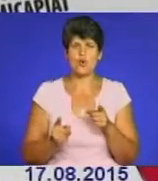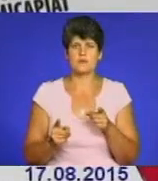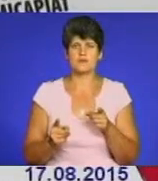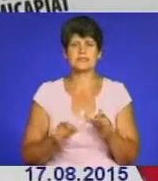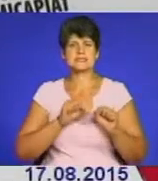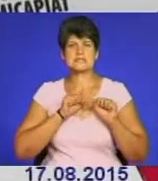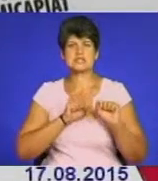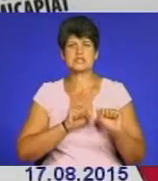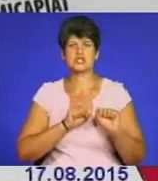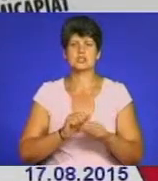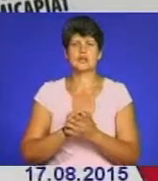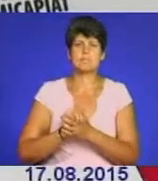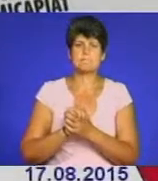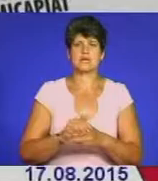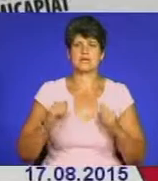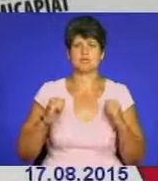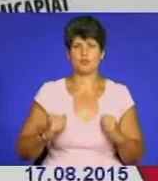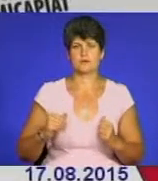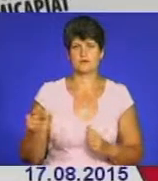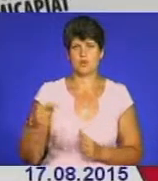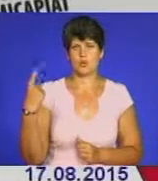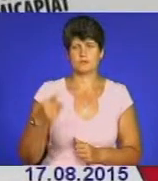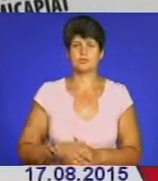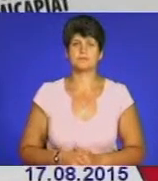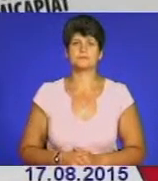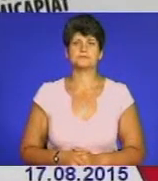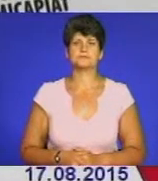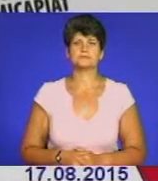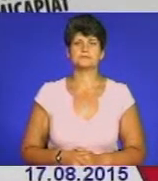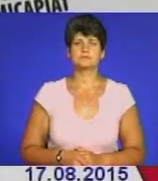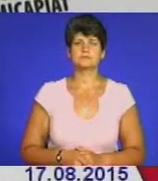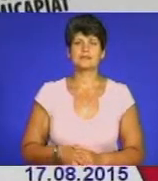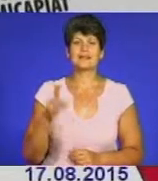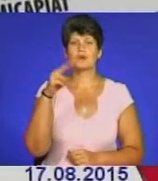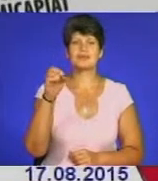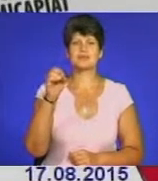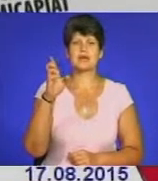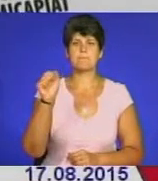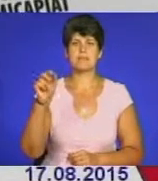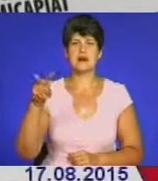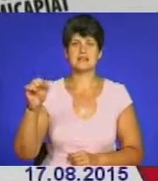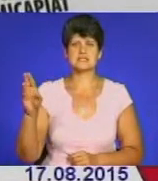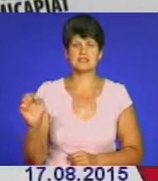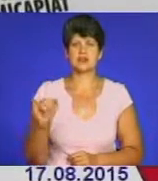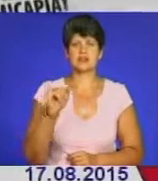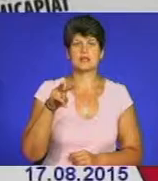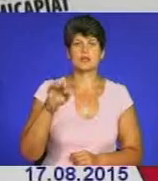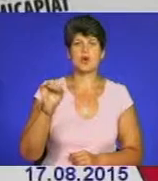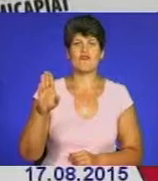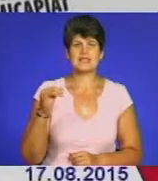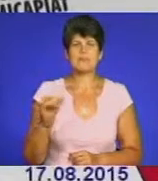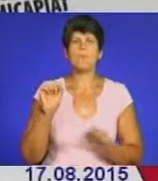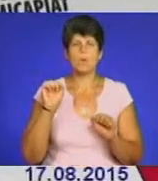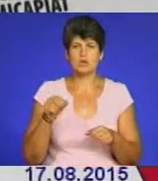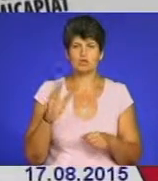не поплюжили державу, не поплюжили суспільство, не поплюжили владу, а ті, які зі